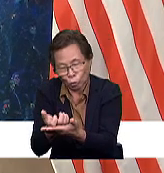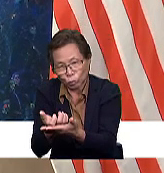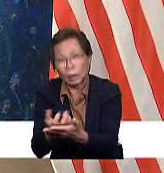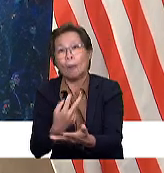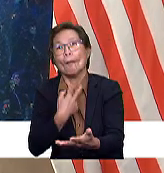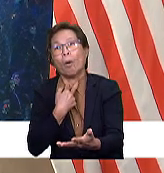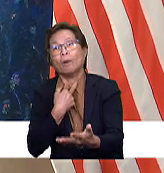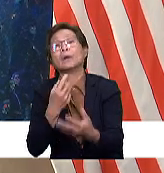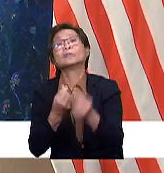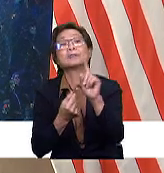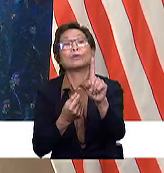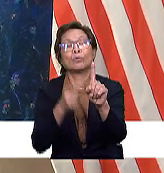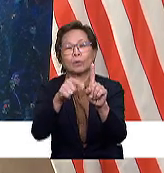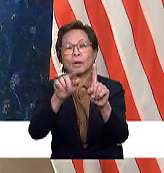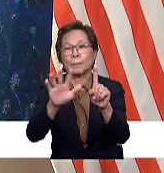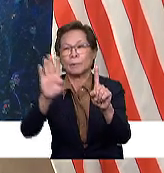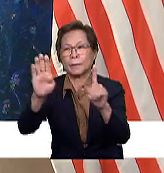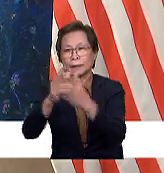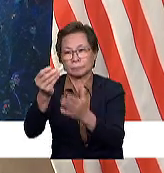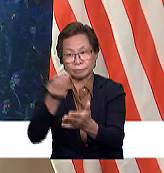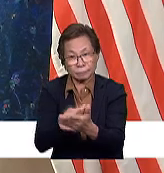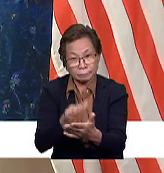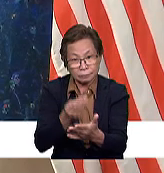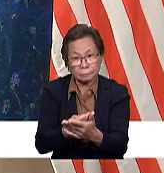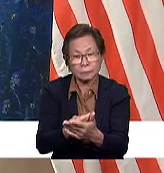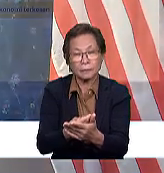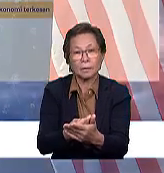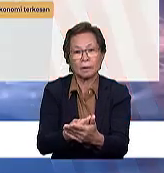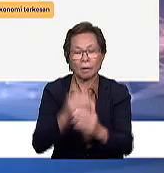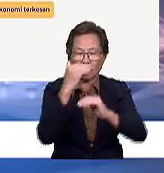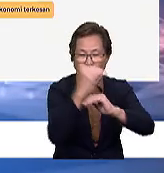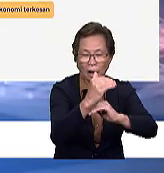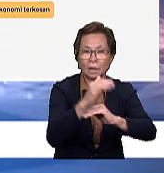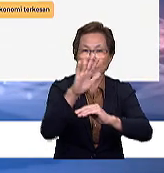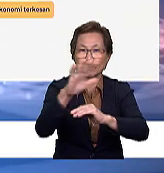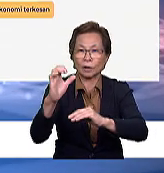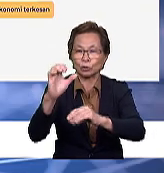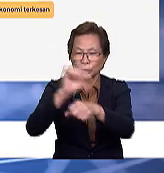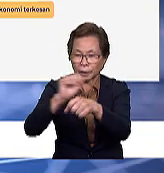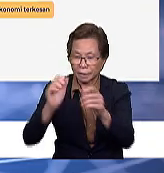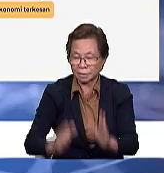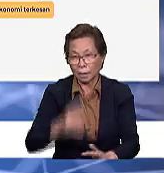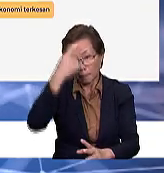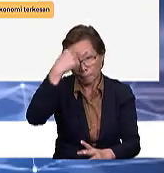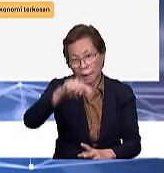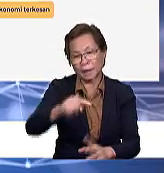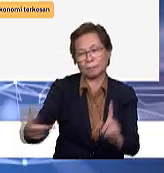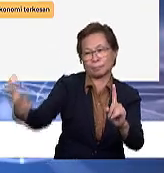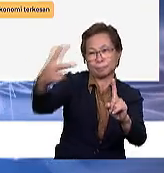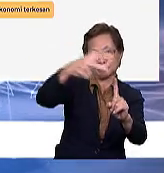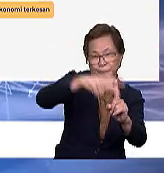dengan cos105 pilihan dingin dengan head 500 pekerja bagi setiap